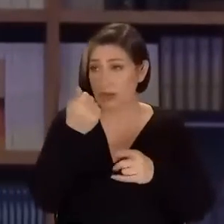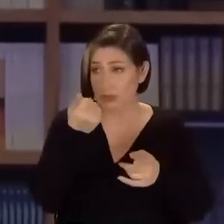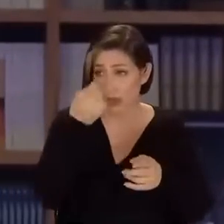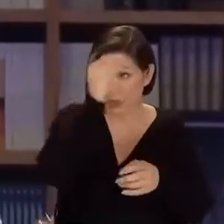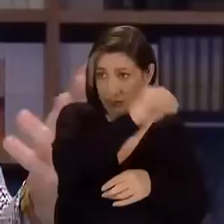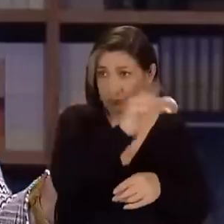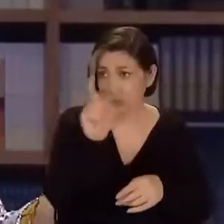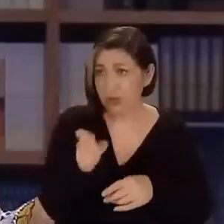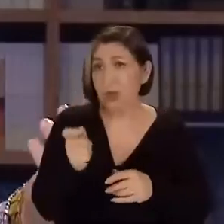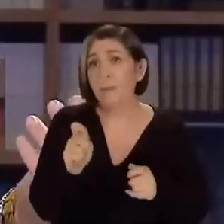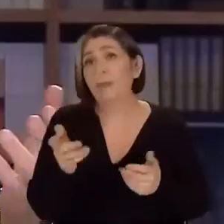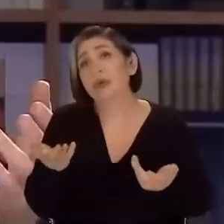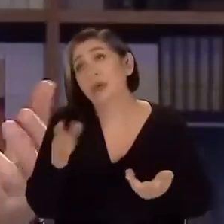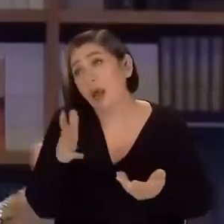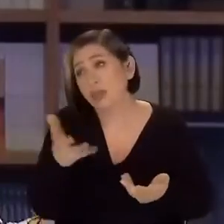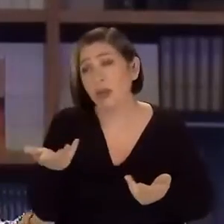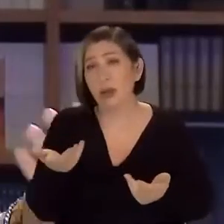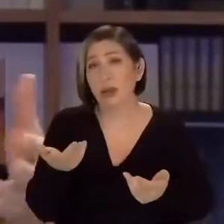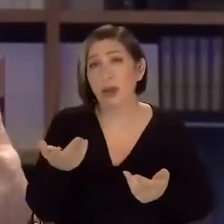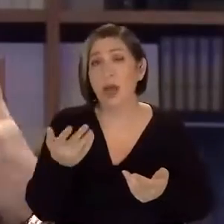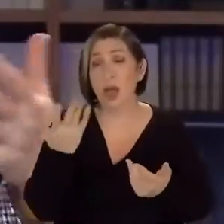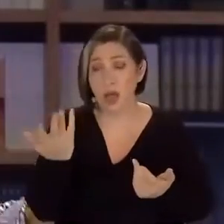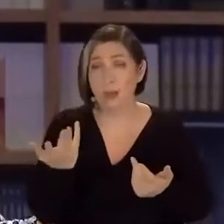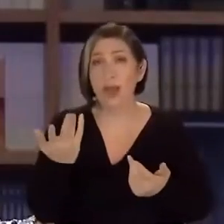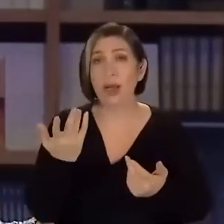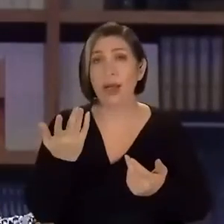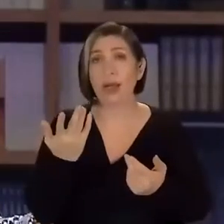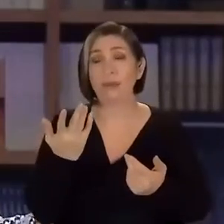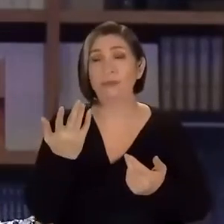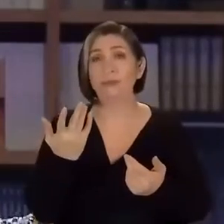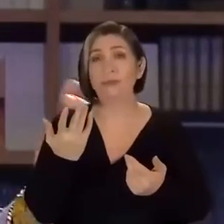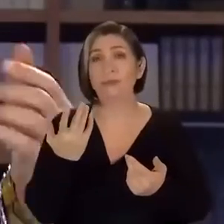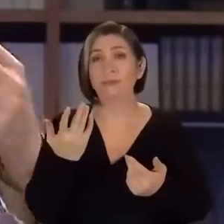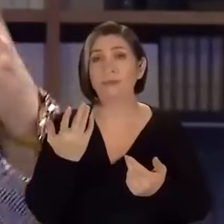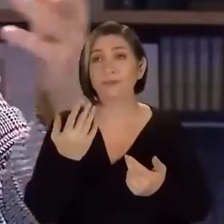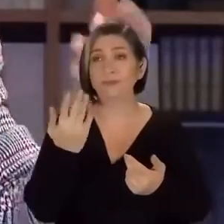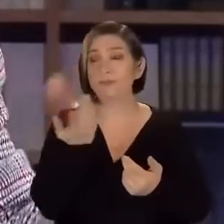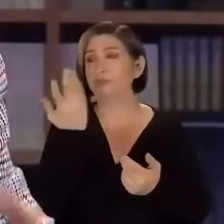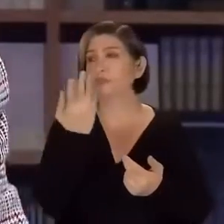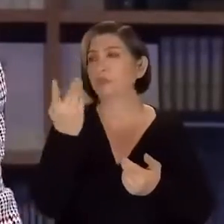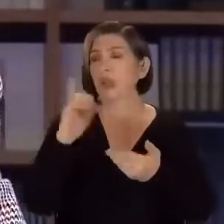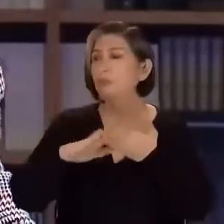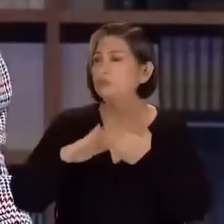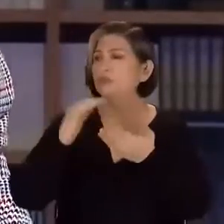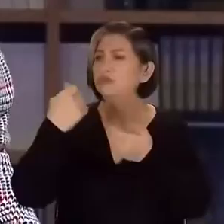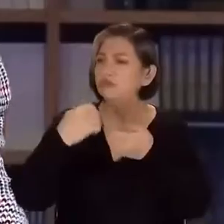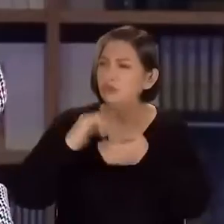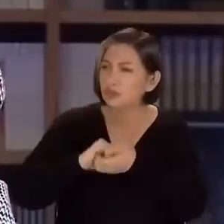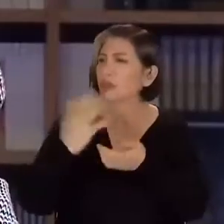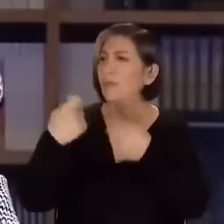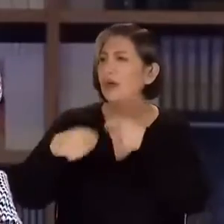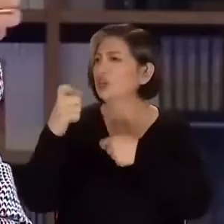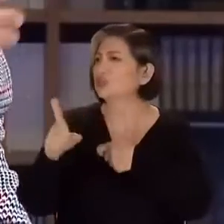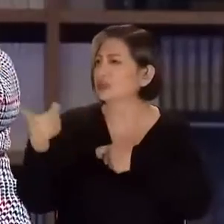mıyız? Yani yapmayız herhalde yani ama şey görürsek hani birisi eş dost, bankacı filan eş